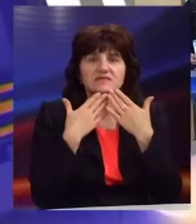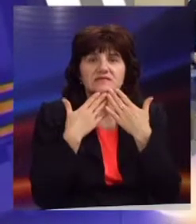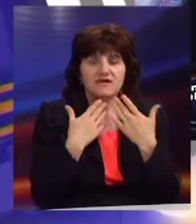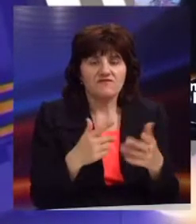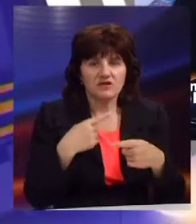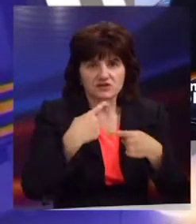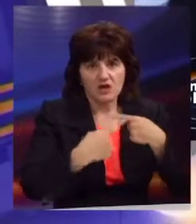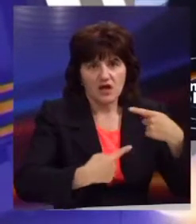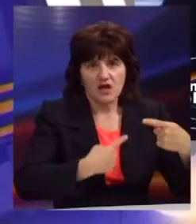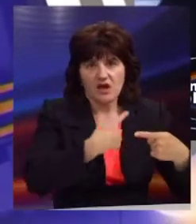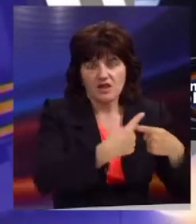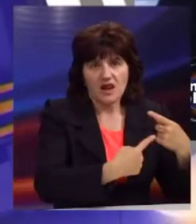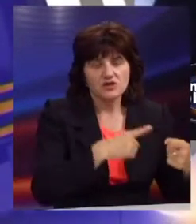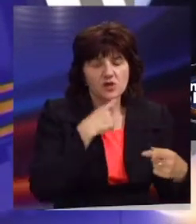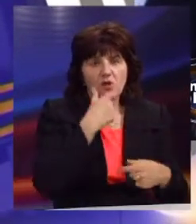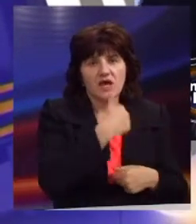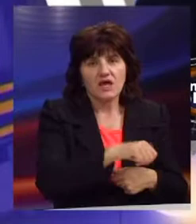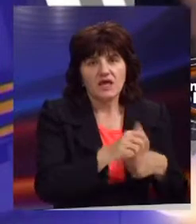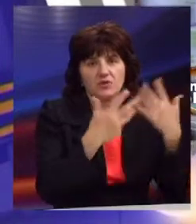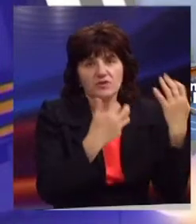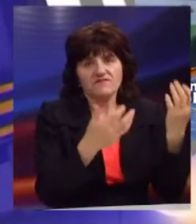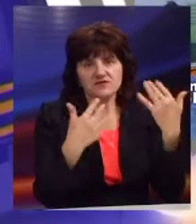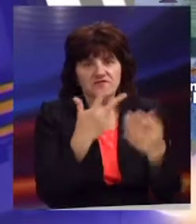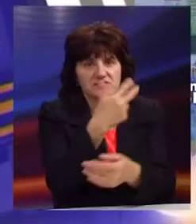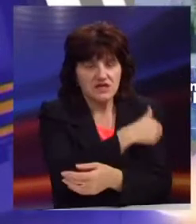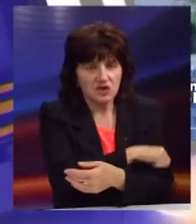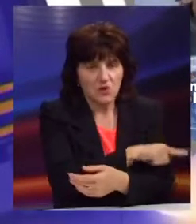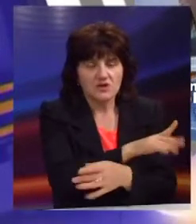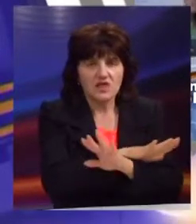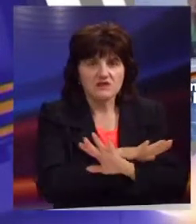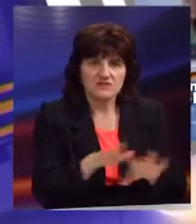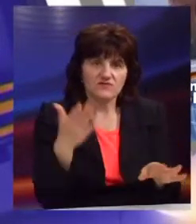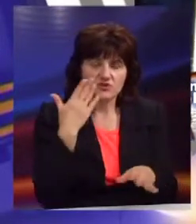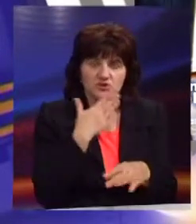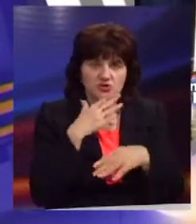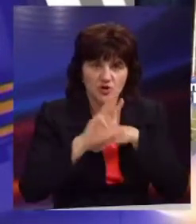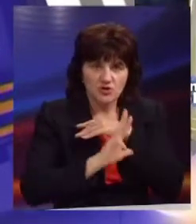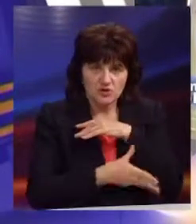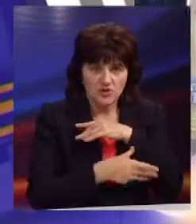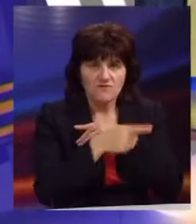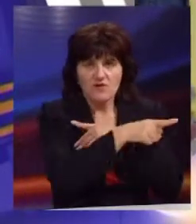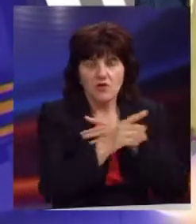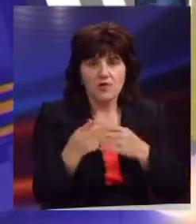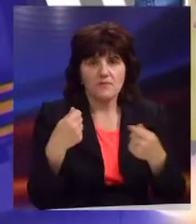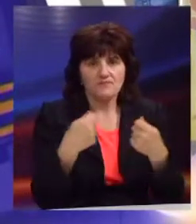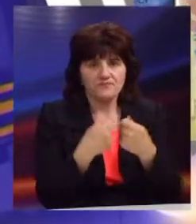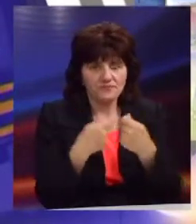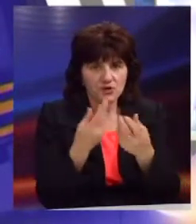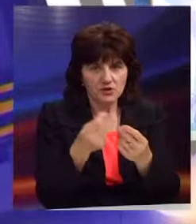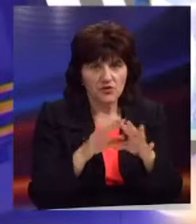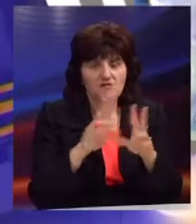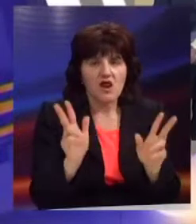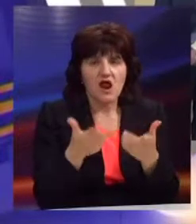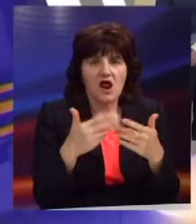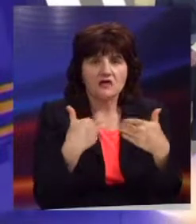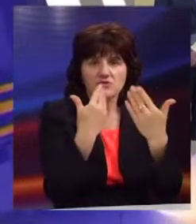Zahvaljujući generaciji učenika koja je 1993. godine završila osnovnoškolsko obrazovanje, polazak u školu naredne školske godine biće lakši